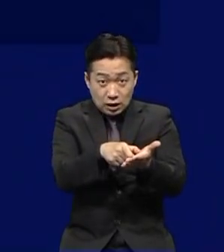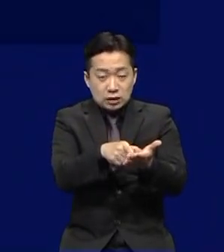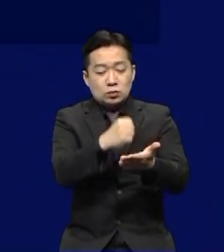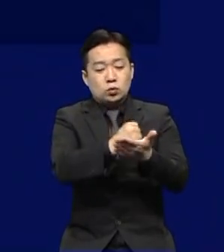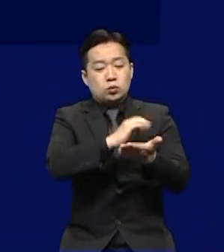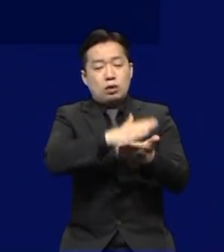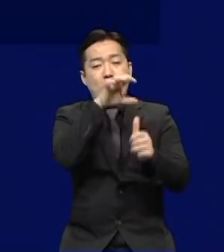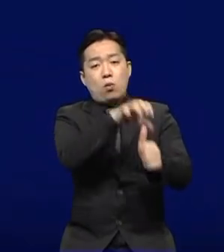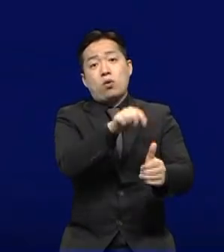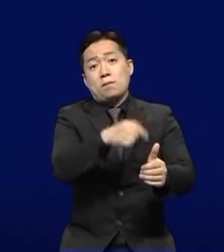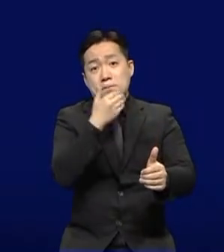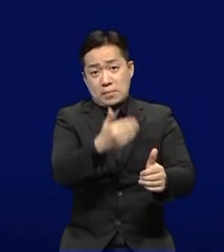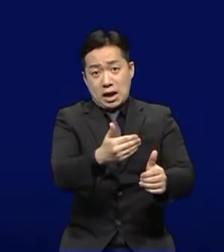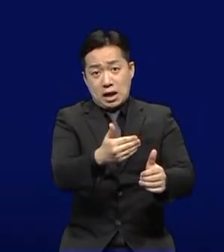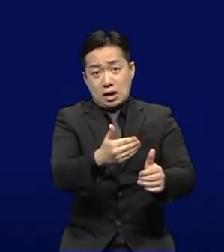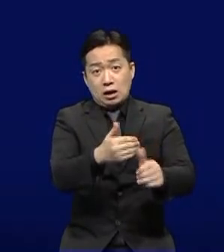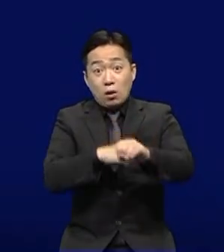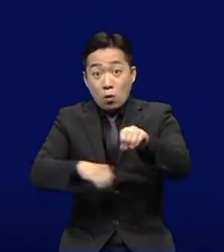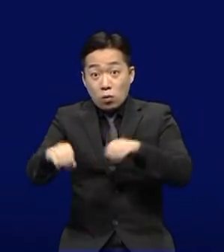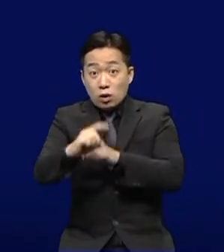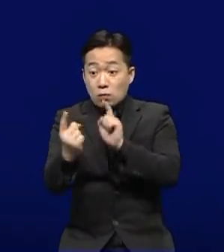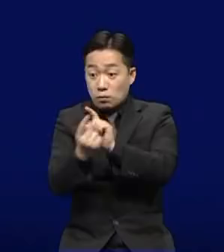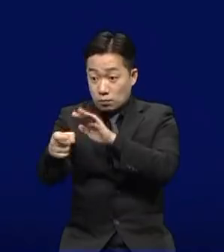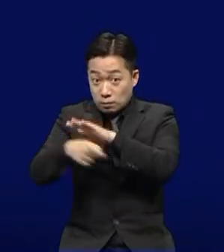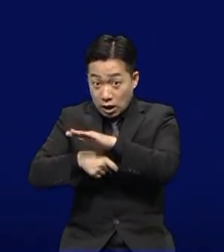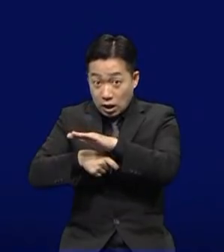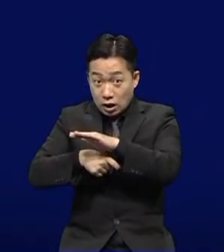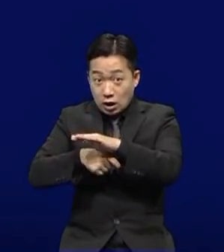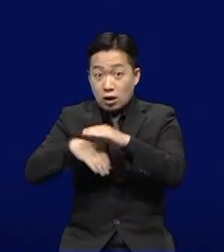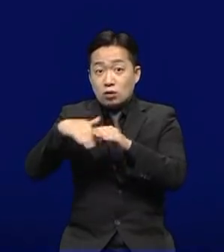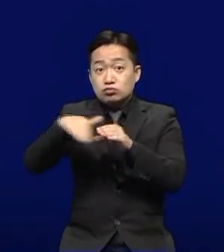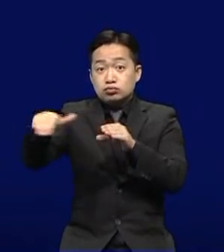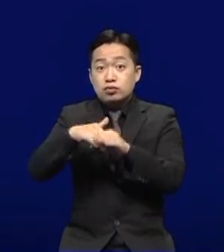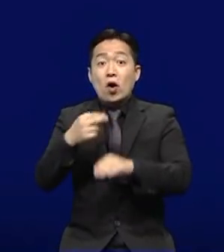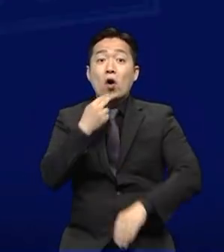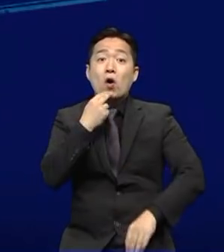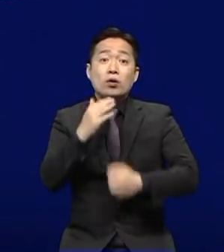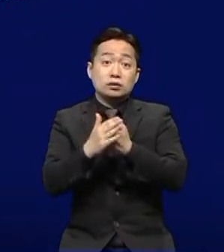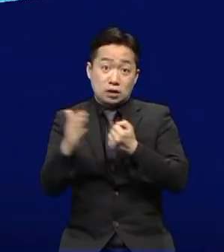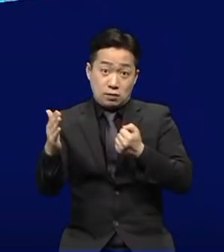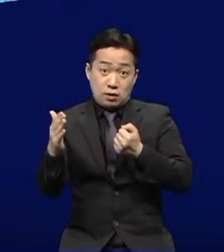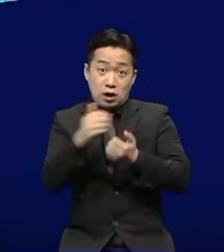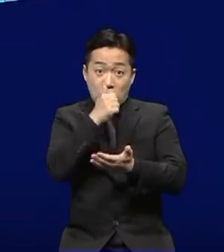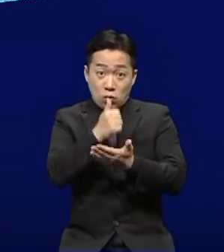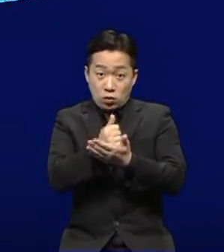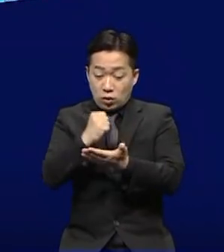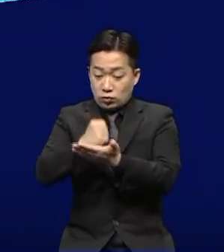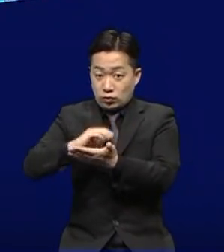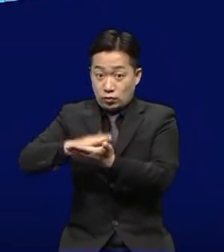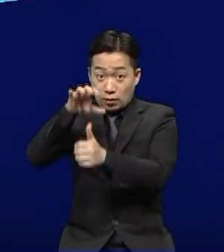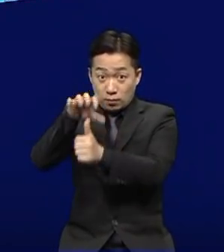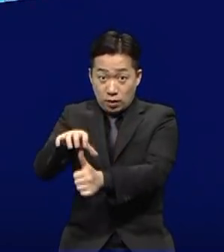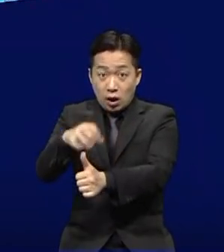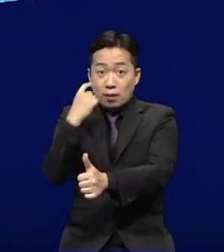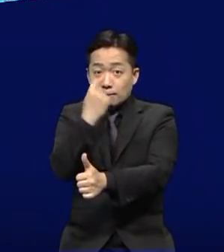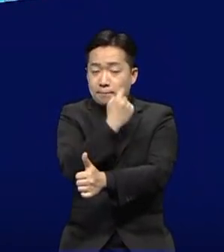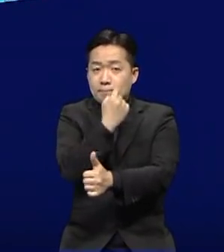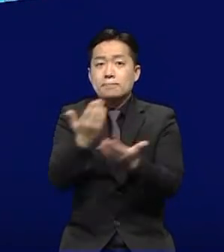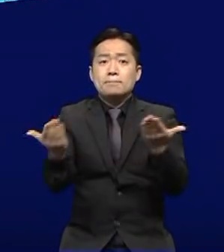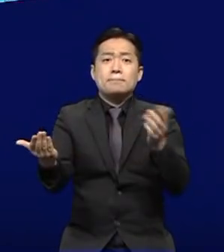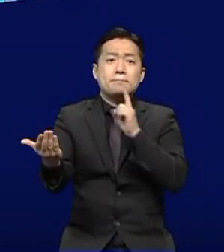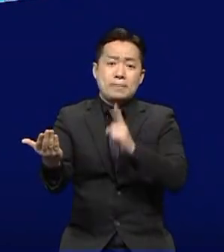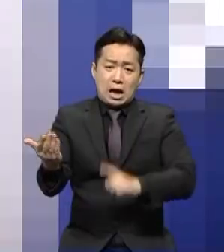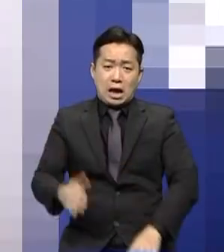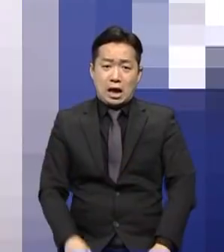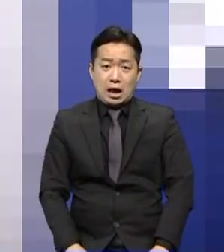있도록 했습니다. 역설적으로 대면 편취는 송금 이체를 거치지 않기 때문에 범행 계좌를 동결할 법적 근거가 없게 되는